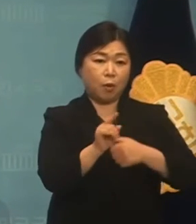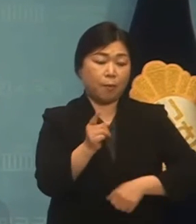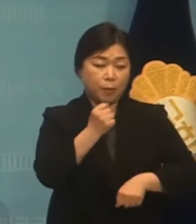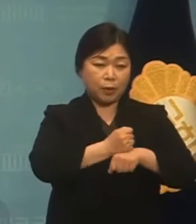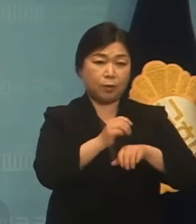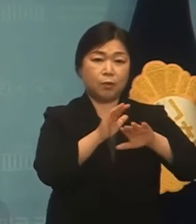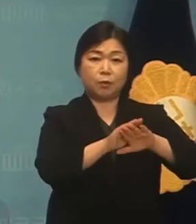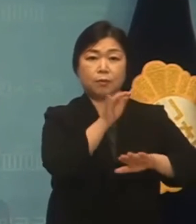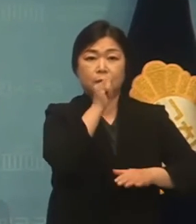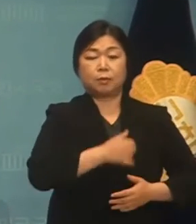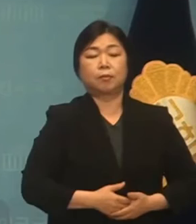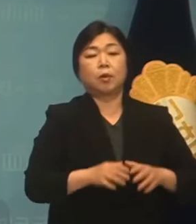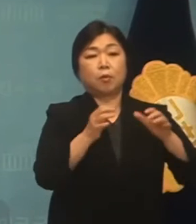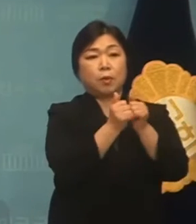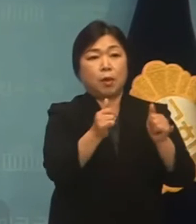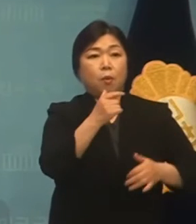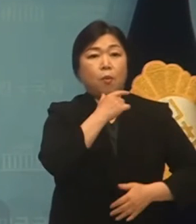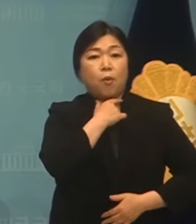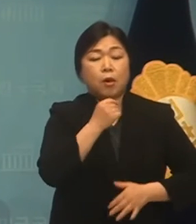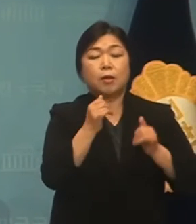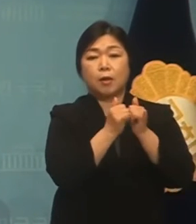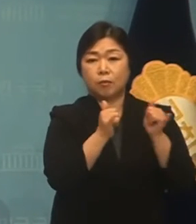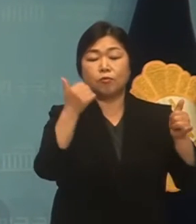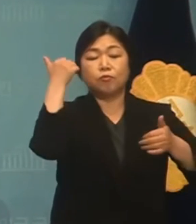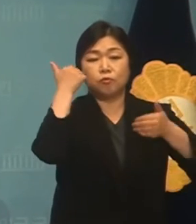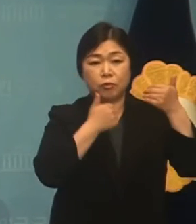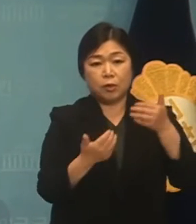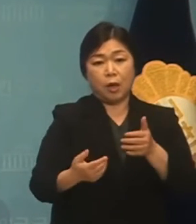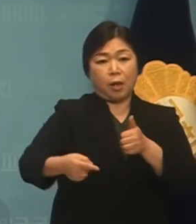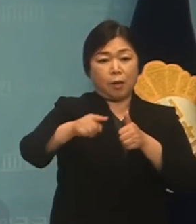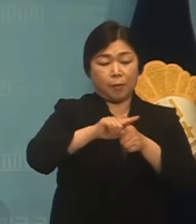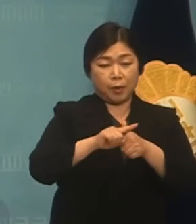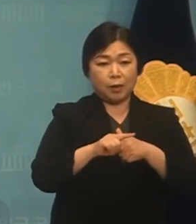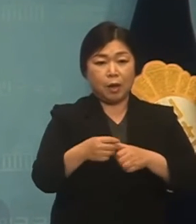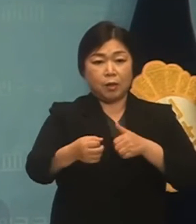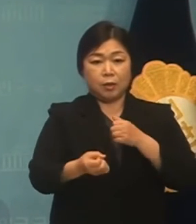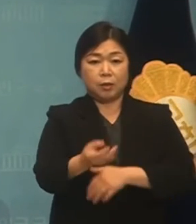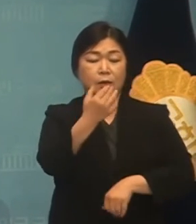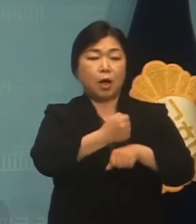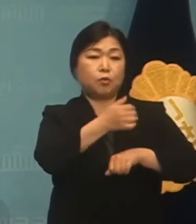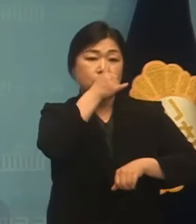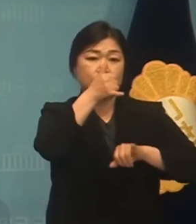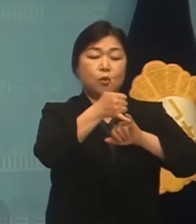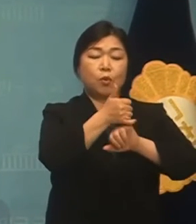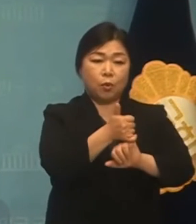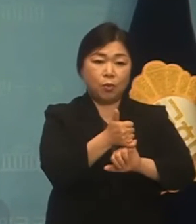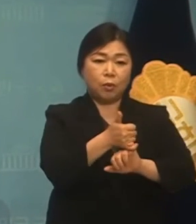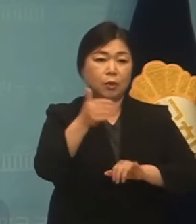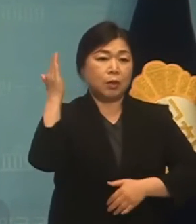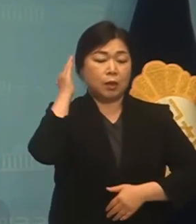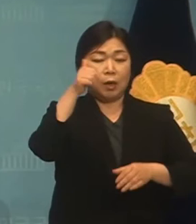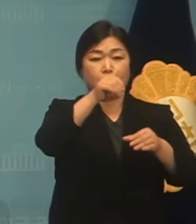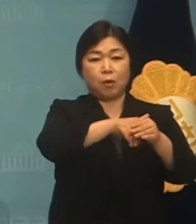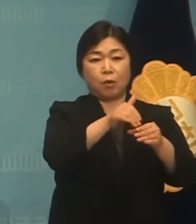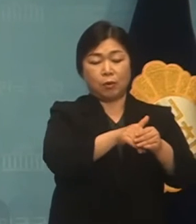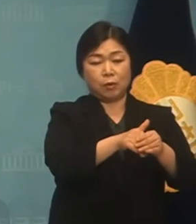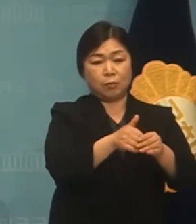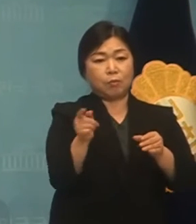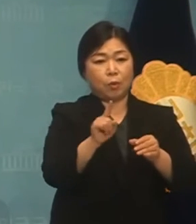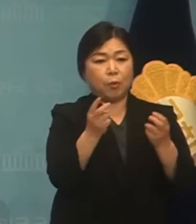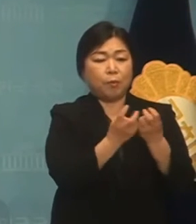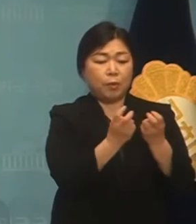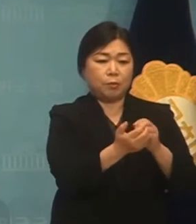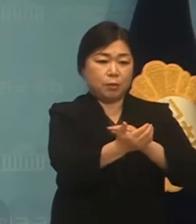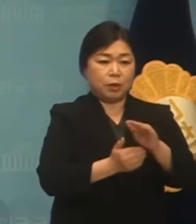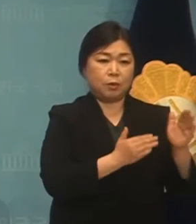합니다. 국민이 원하는 사람이나 누구든 우리 당에 합류해 승리할 수 있도록 대선 경선들을 조기에 정비해 나갈